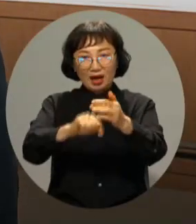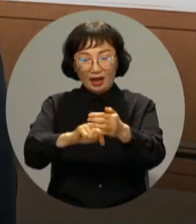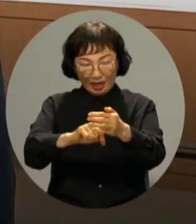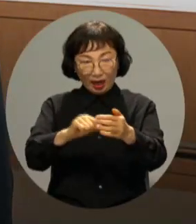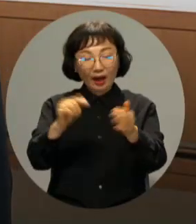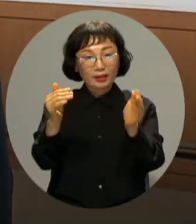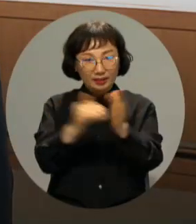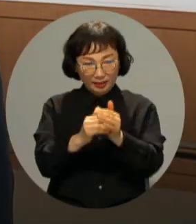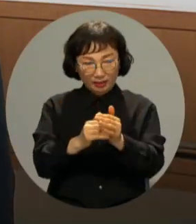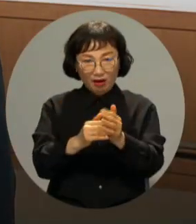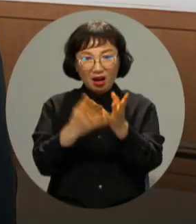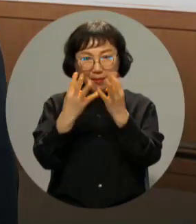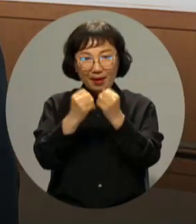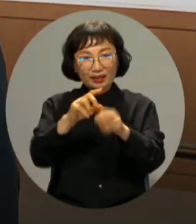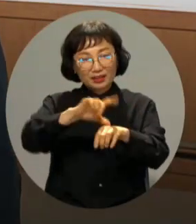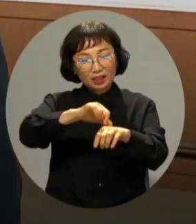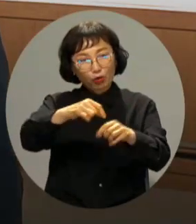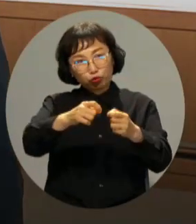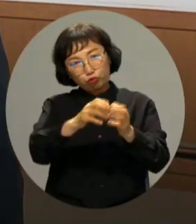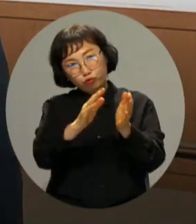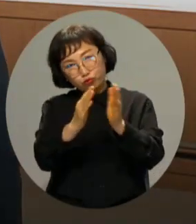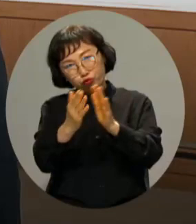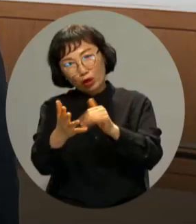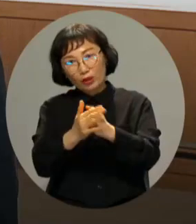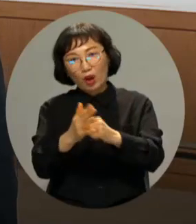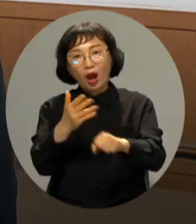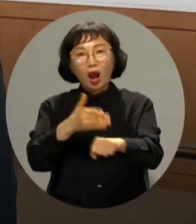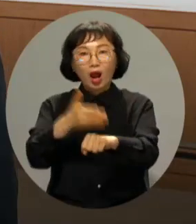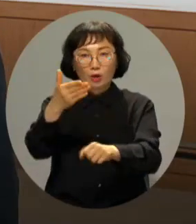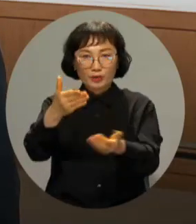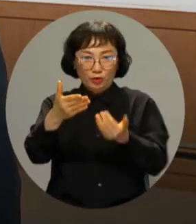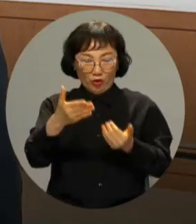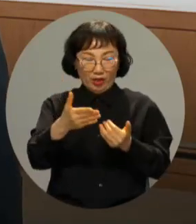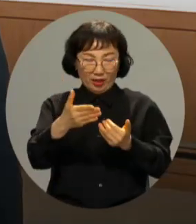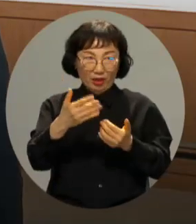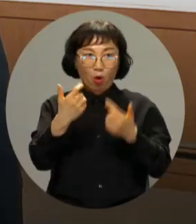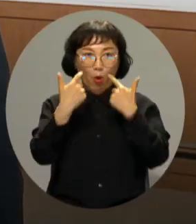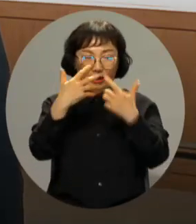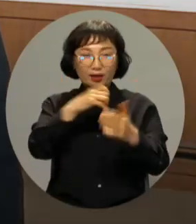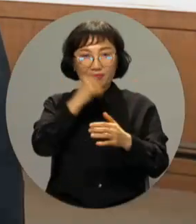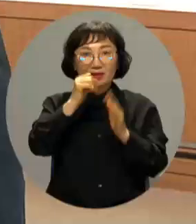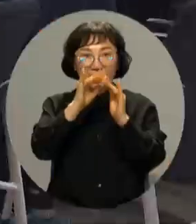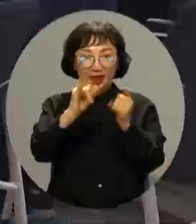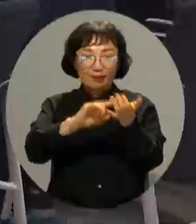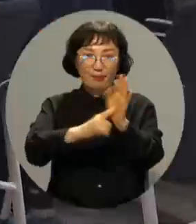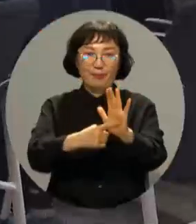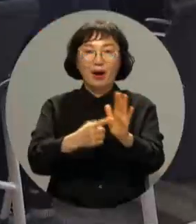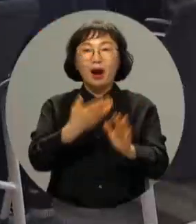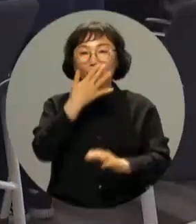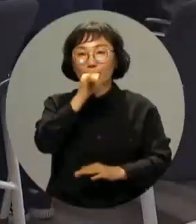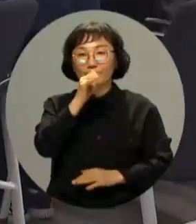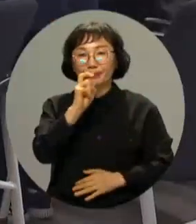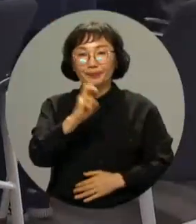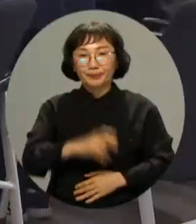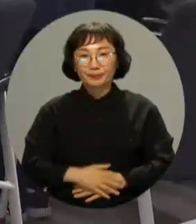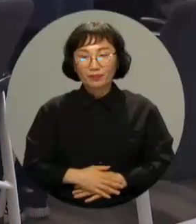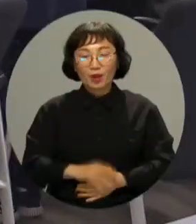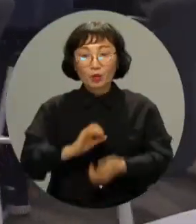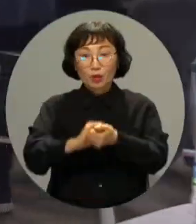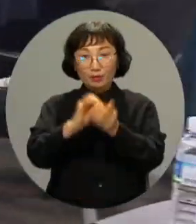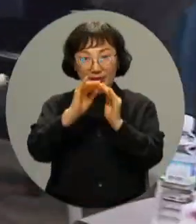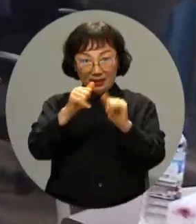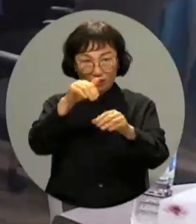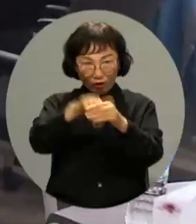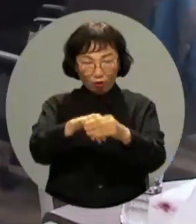것이고 많이 걸려도 9시 이내에는 당선자들의 윤곽을 확인하실 수 있으실 겁니다. 이번 조합장